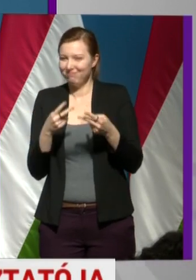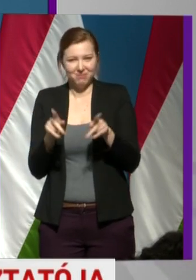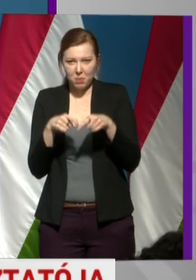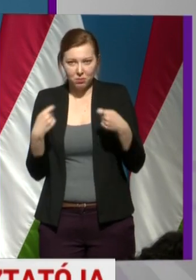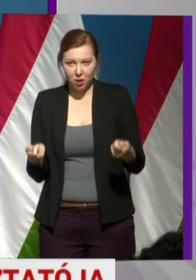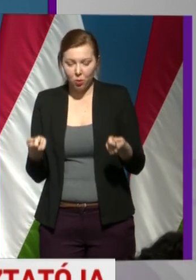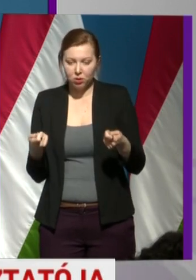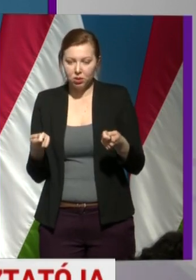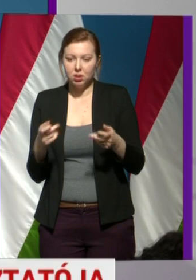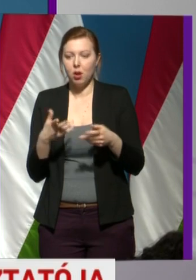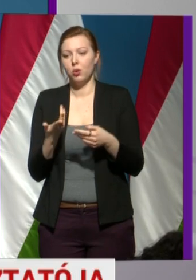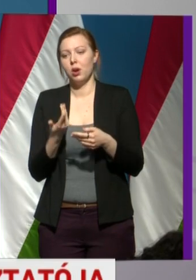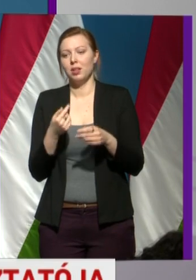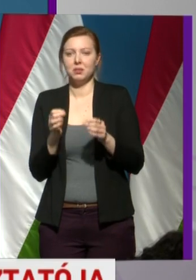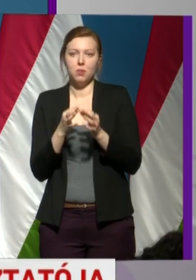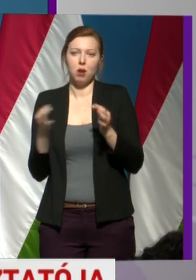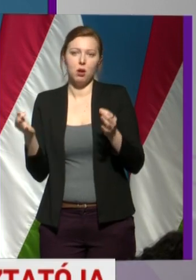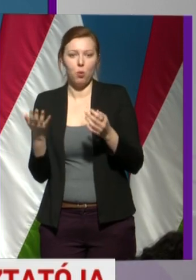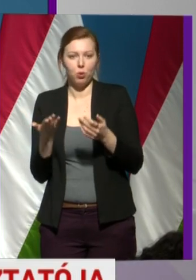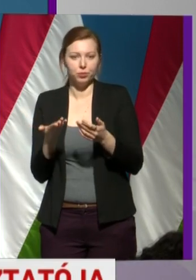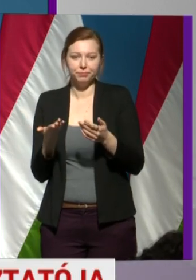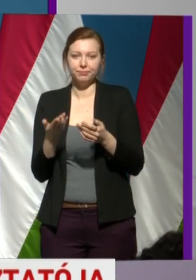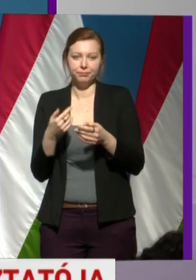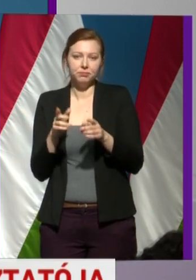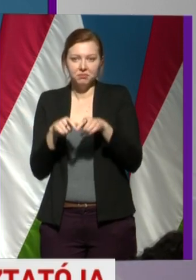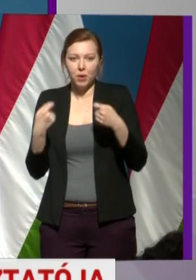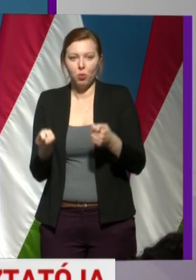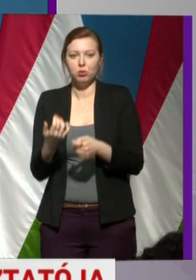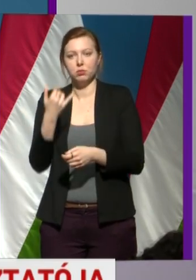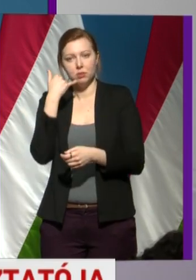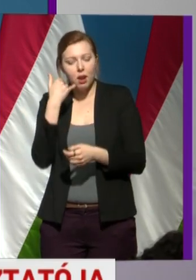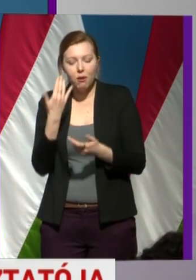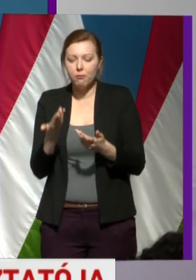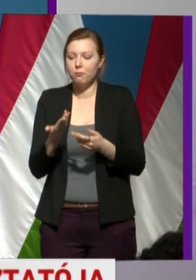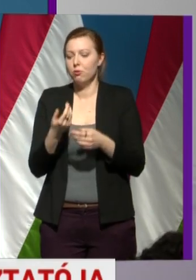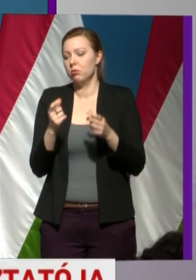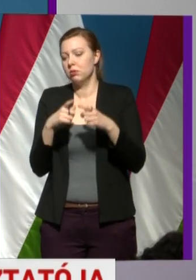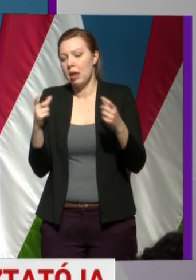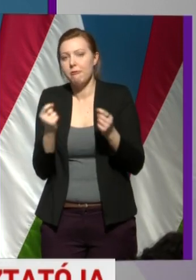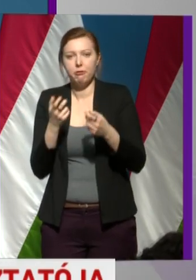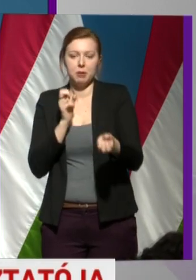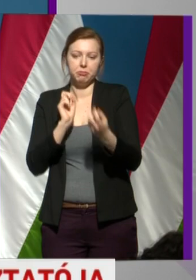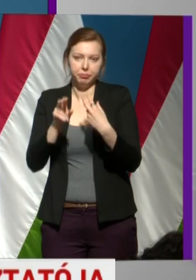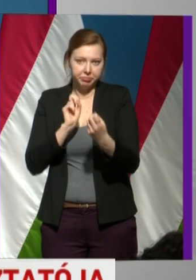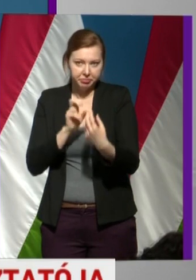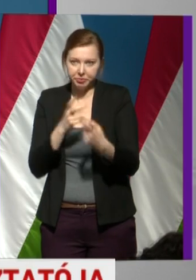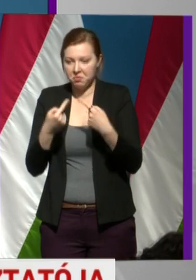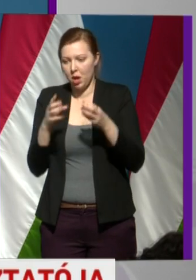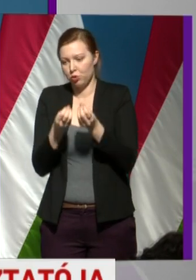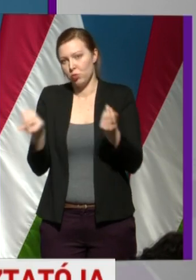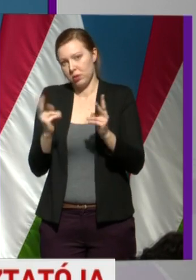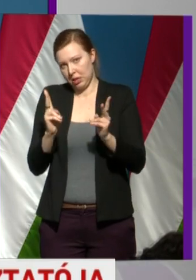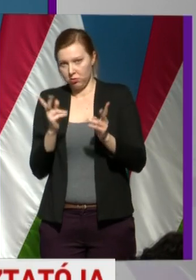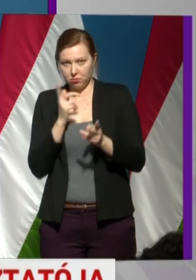meg, akkor akár analóg módon is a telefon, a levél és sok minden más módszer